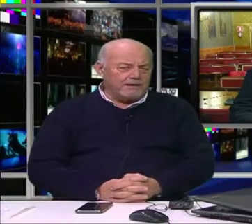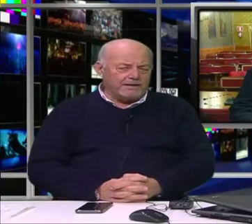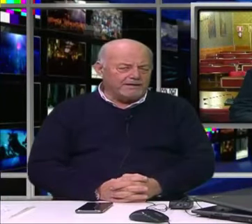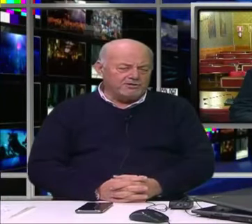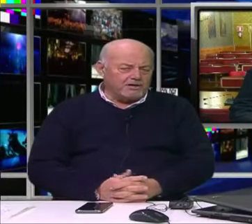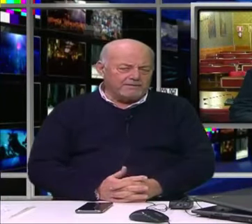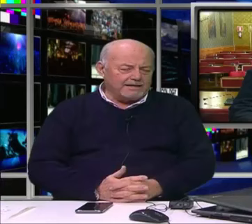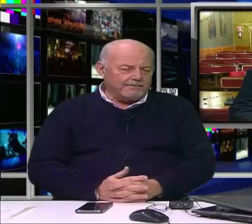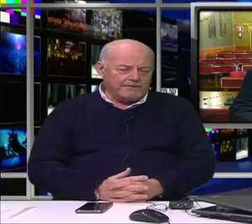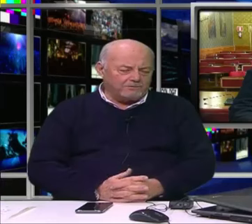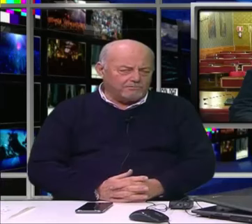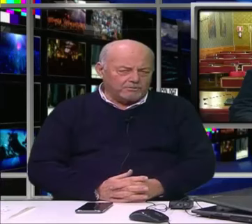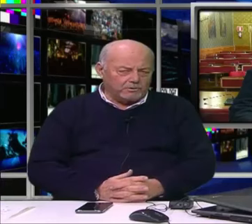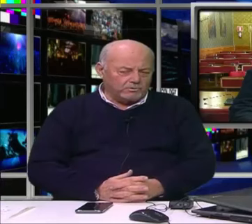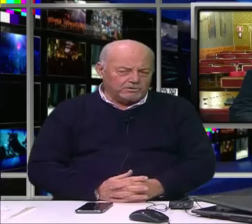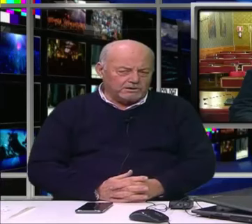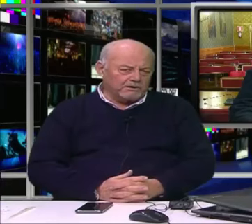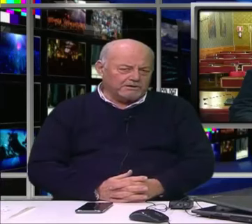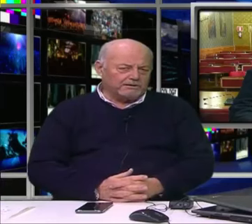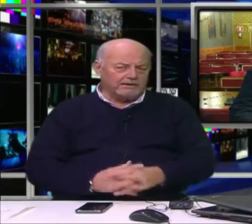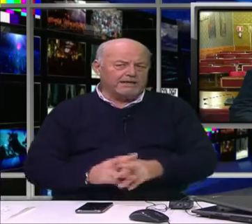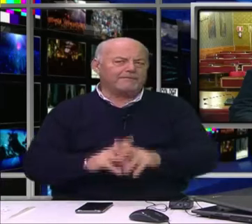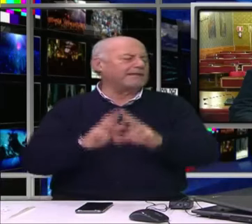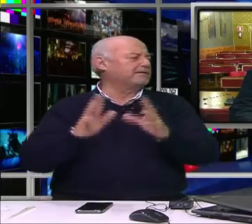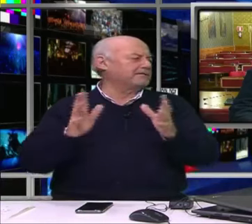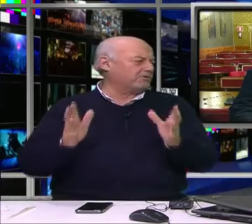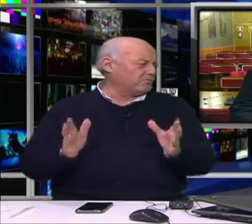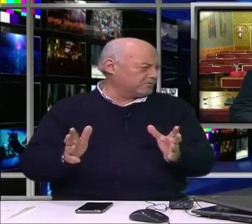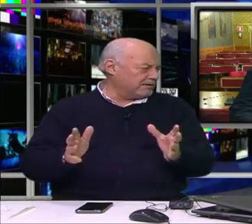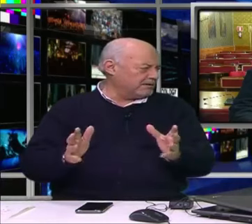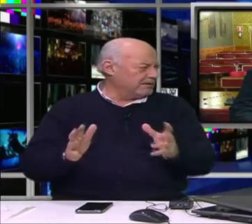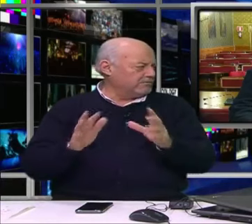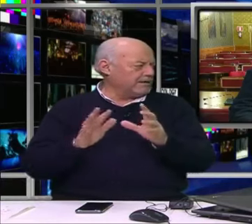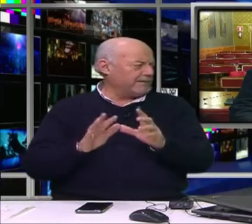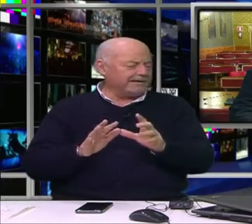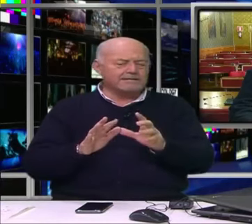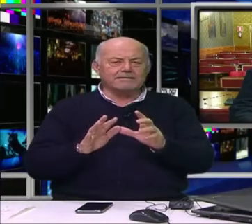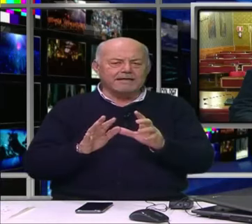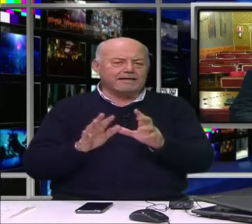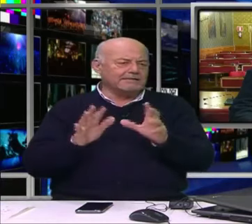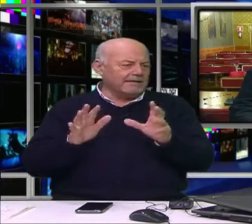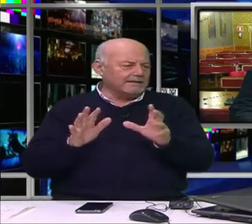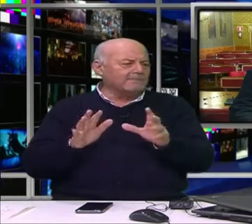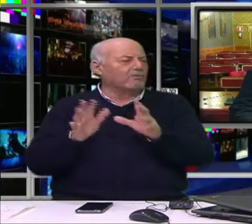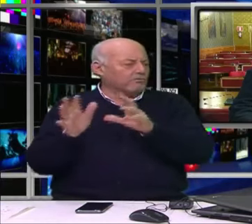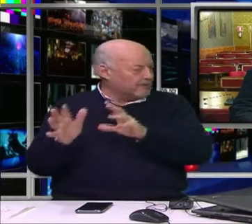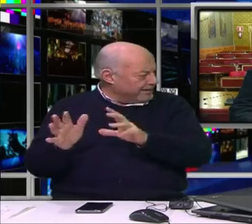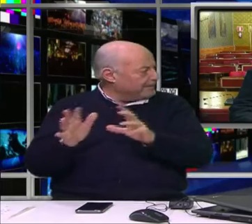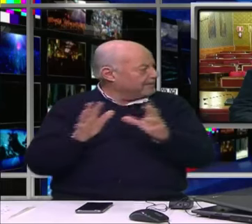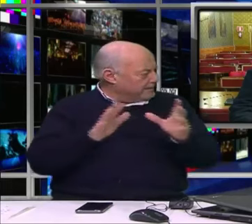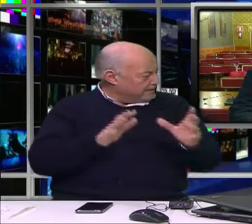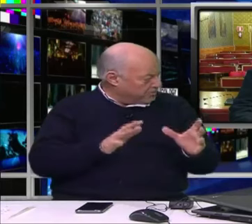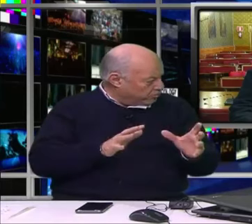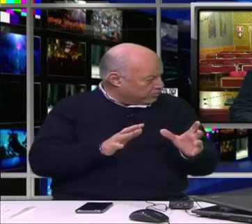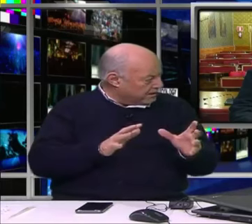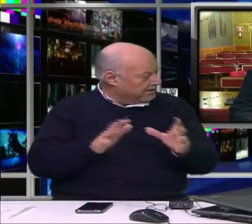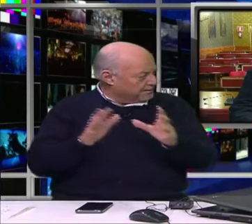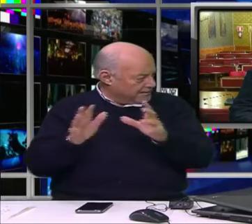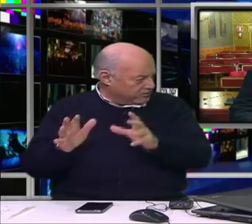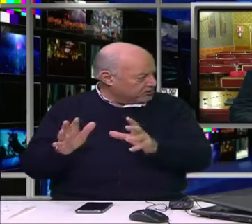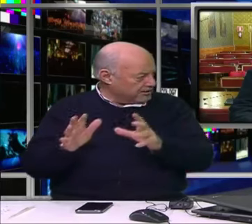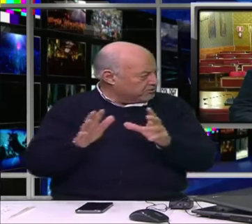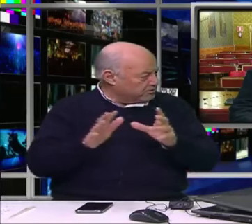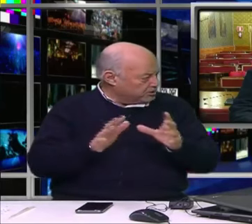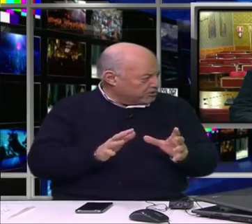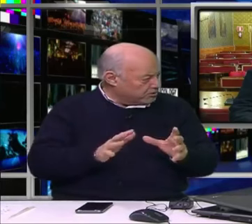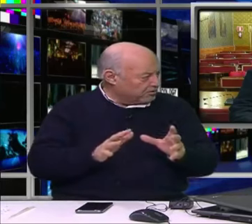tu abbia ragione, ma gliel'abbiamo detto un po' tutti, io credo che la parentesi è chiusa. Una parentesi che è stata volutamente chiusa